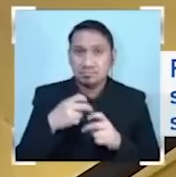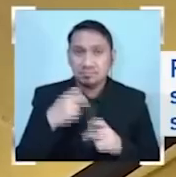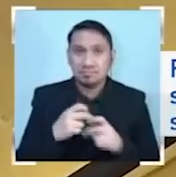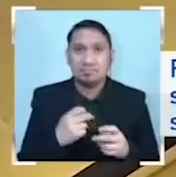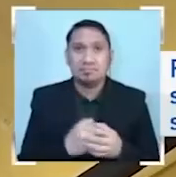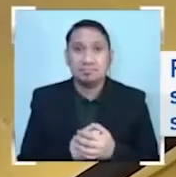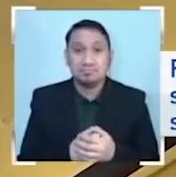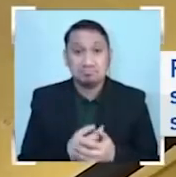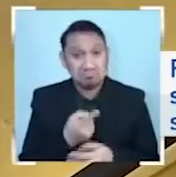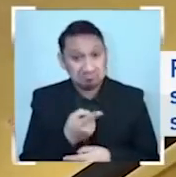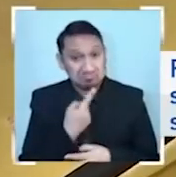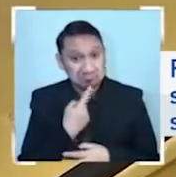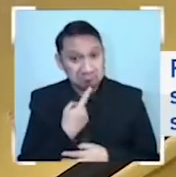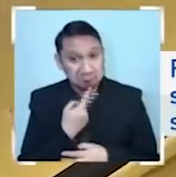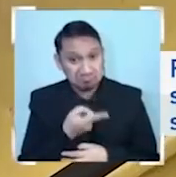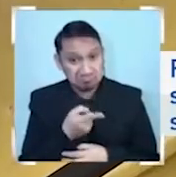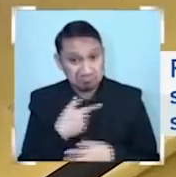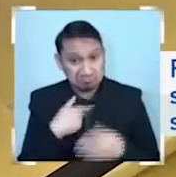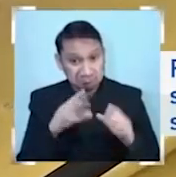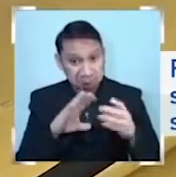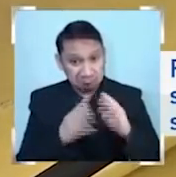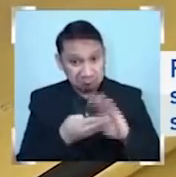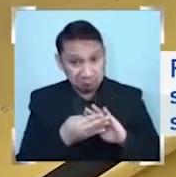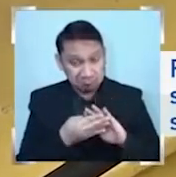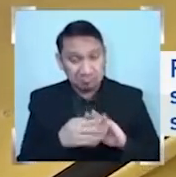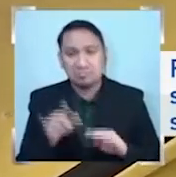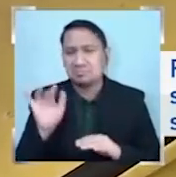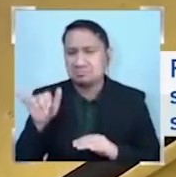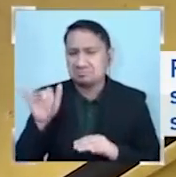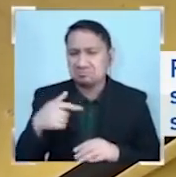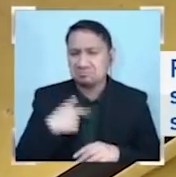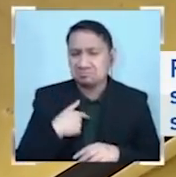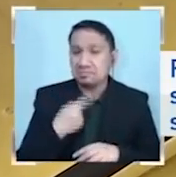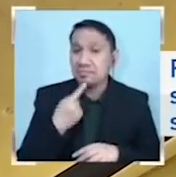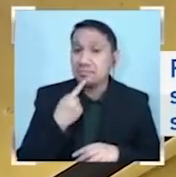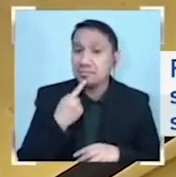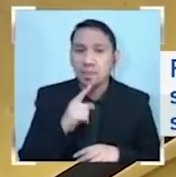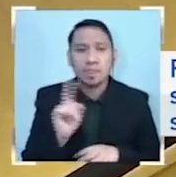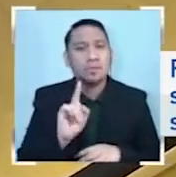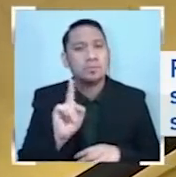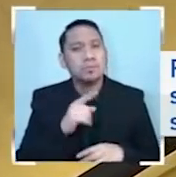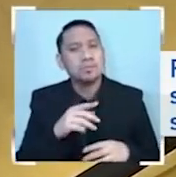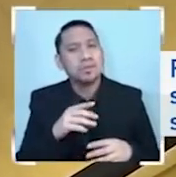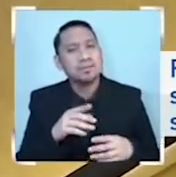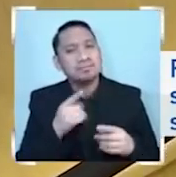Namimiss mo na rin ba mga classmates? Opo. Anong namimiss mo doon sa school?